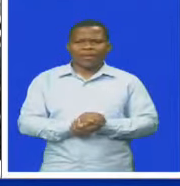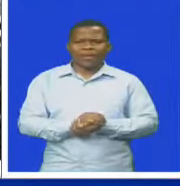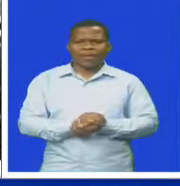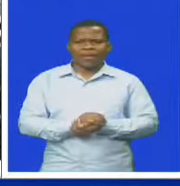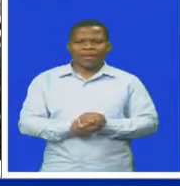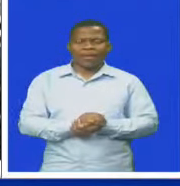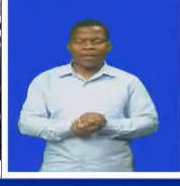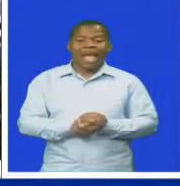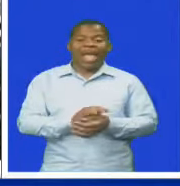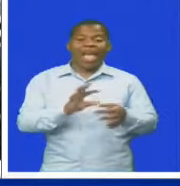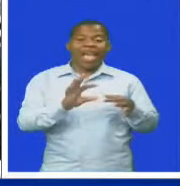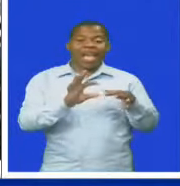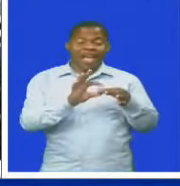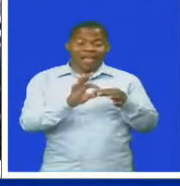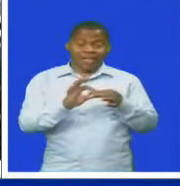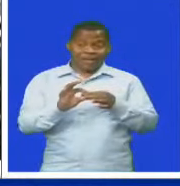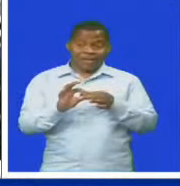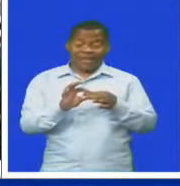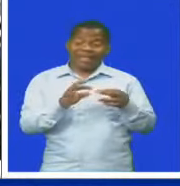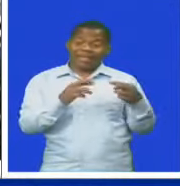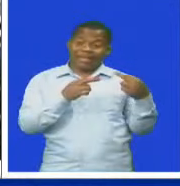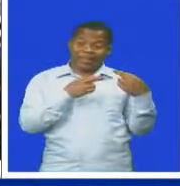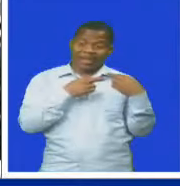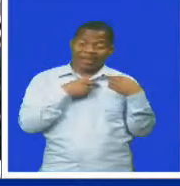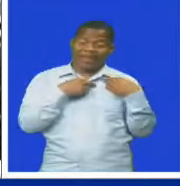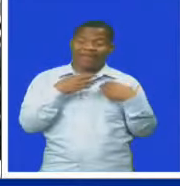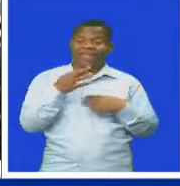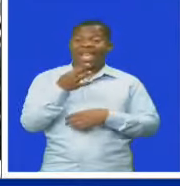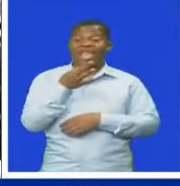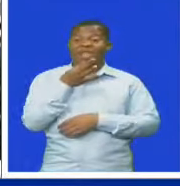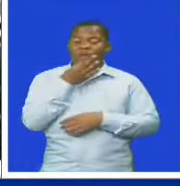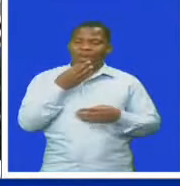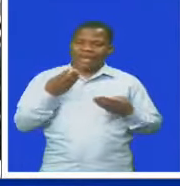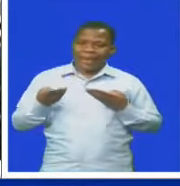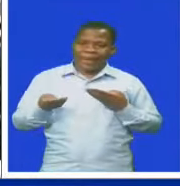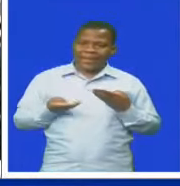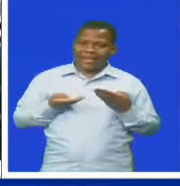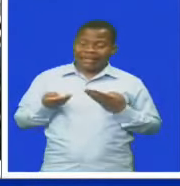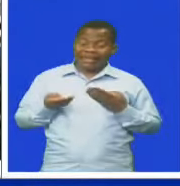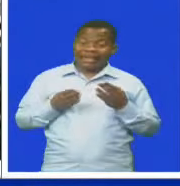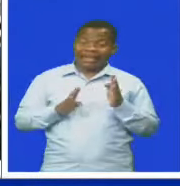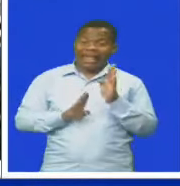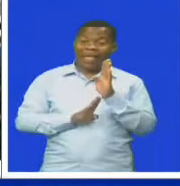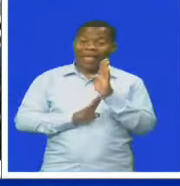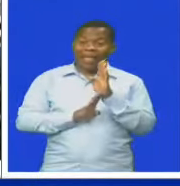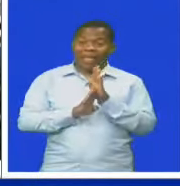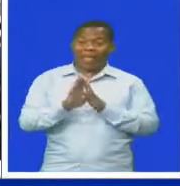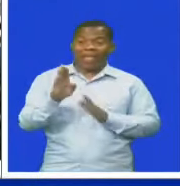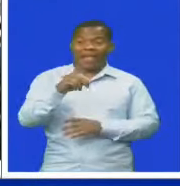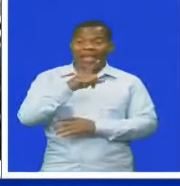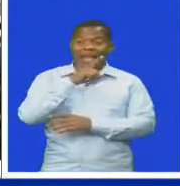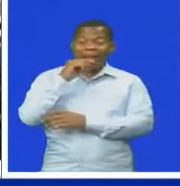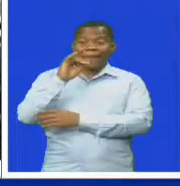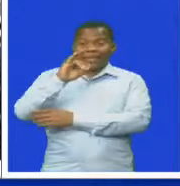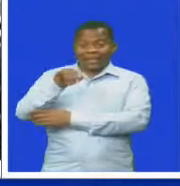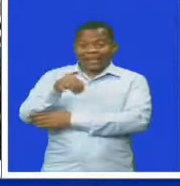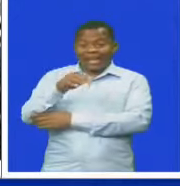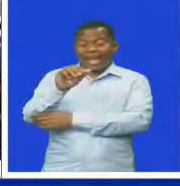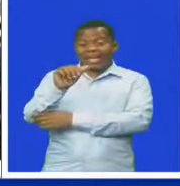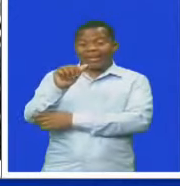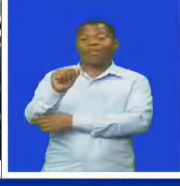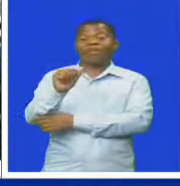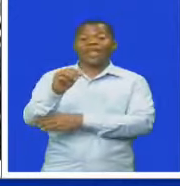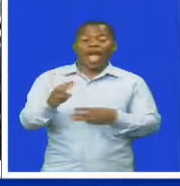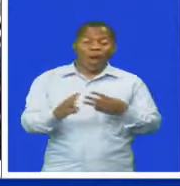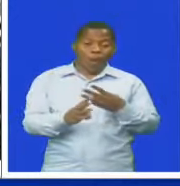lethuthukisa abantu labasha ngemabhizinisi Junior Achievement itawubamba liviki lethuthukisa abantu labasha ngemabhizinisi kakhulukati labo